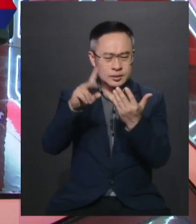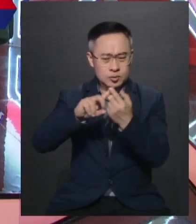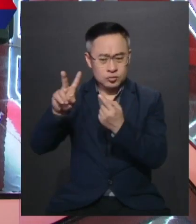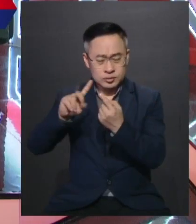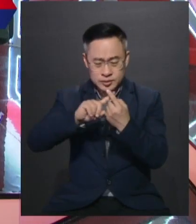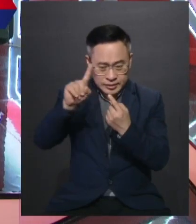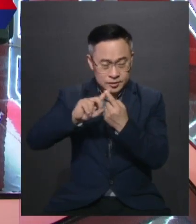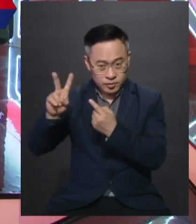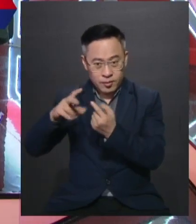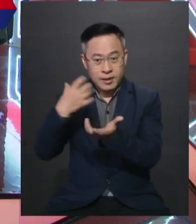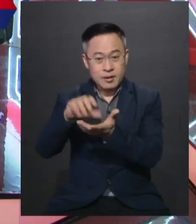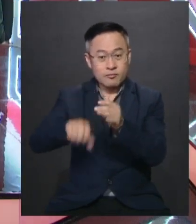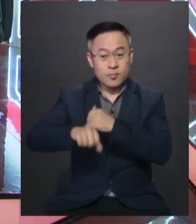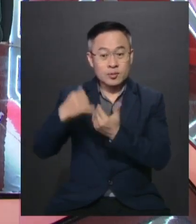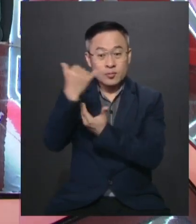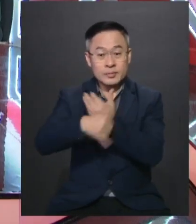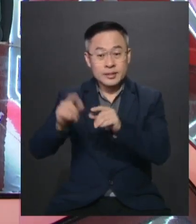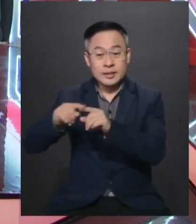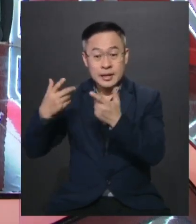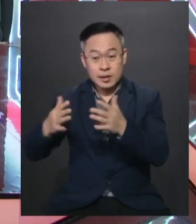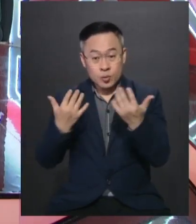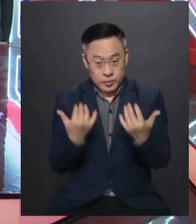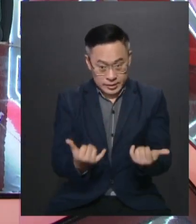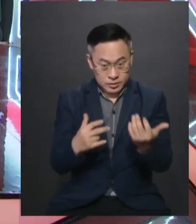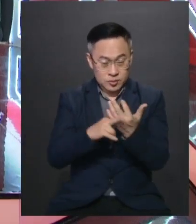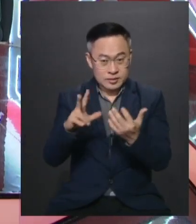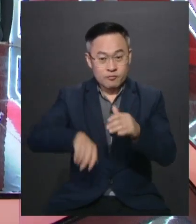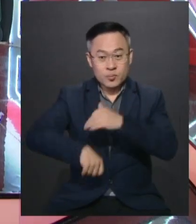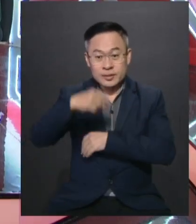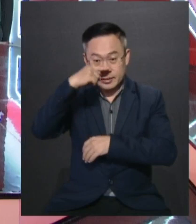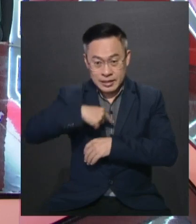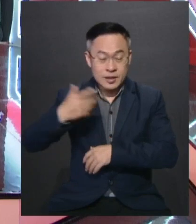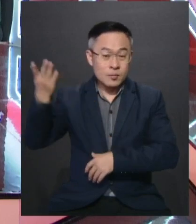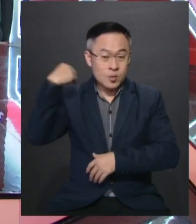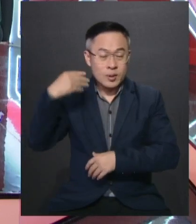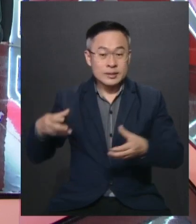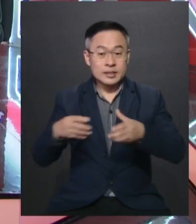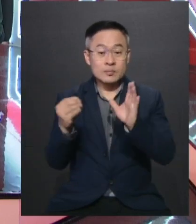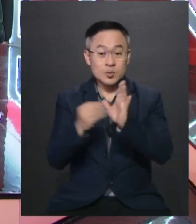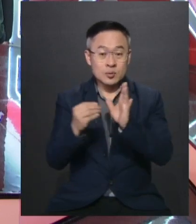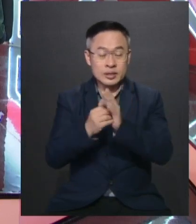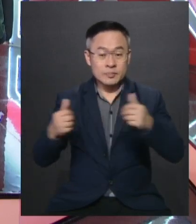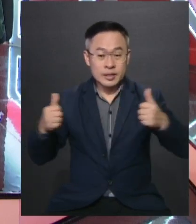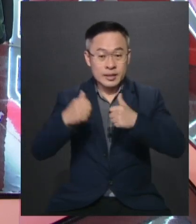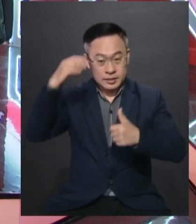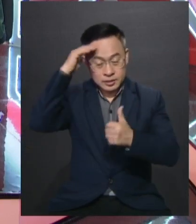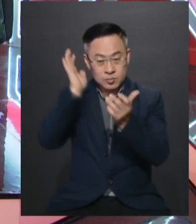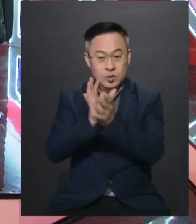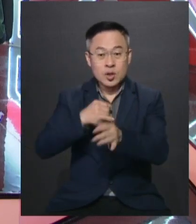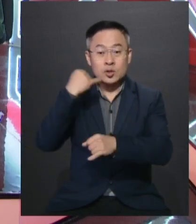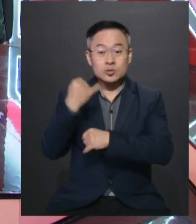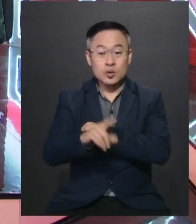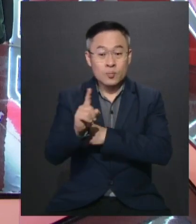มาดูฟุตบอลไทยกันบ้างนะครับเมื่อวานนี้True Bangkokนะครับถือว่าสุขสมหวังเรียบร้อยหลังจากที่เอาชนะโปลิศเทโรไปได้นะครับ